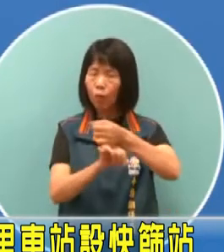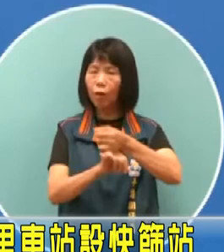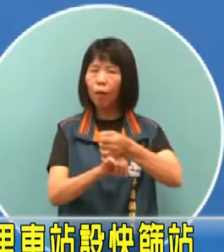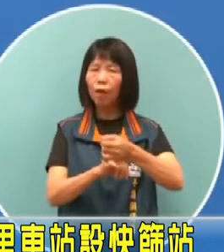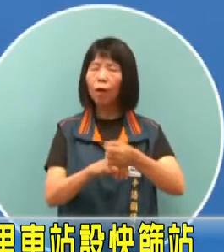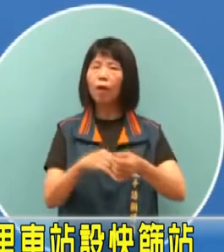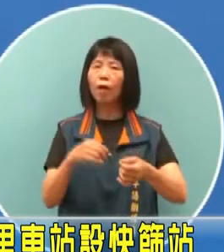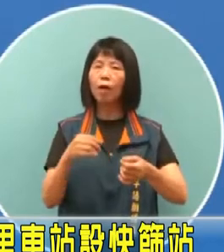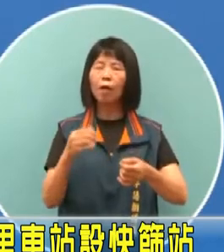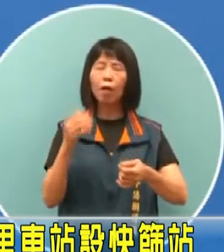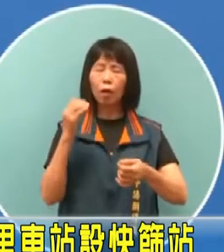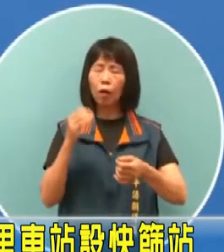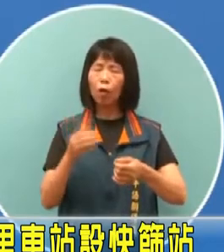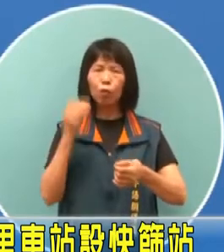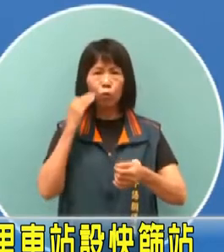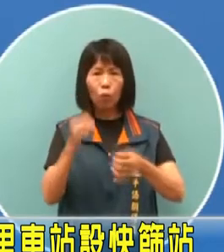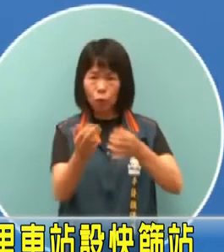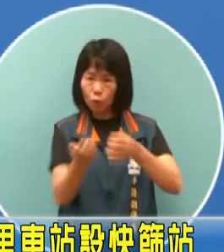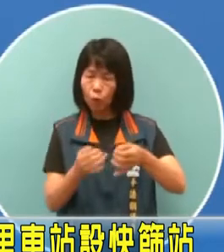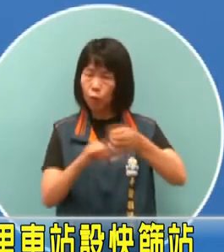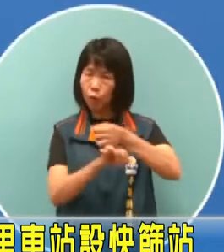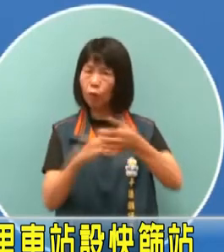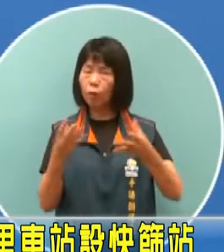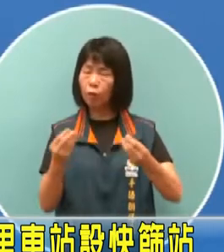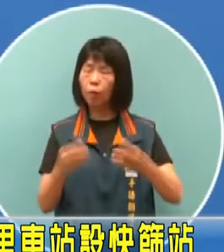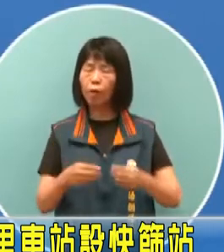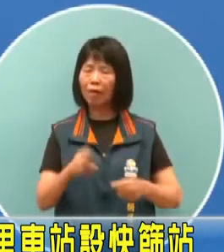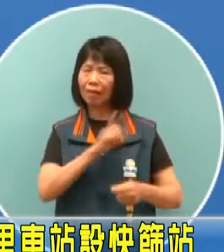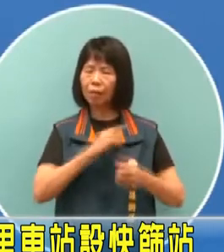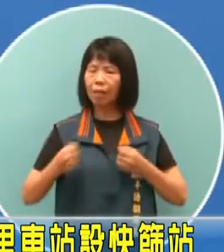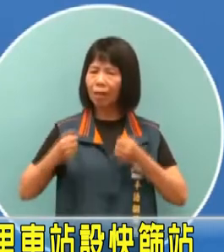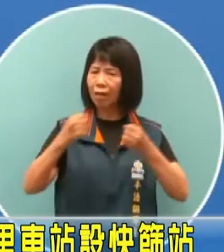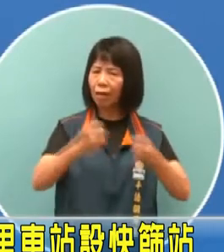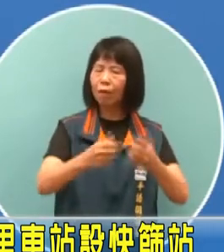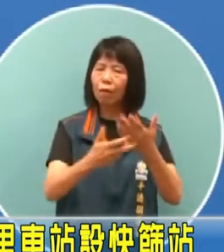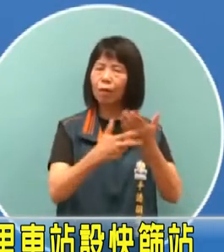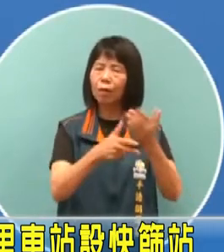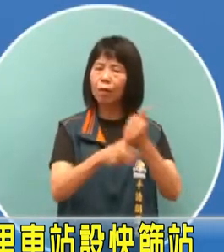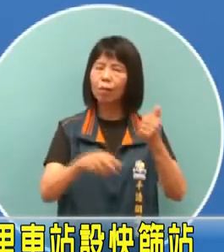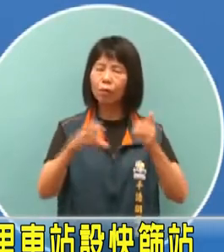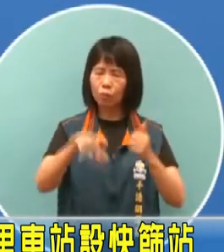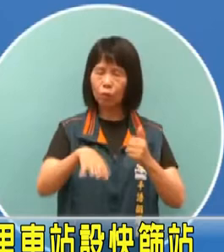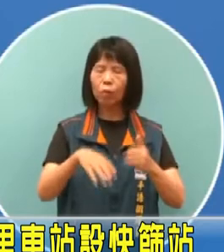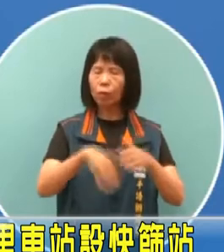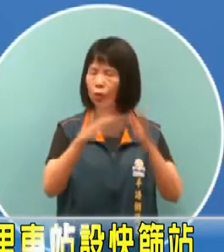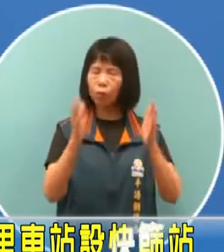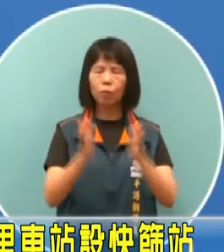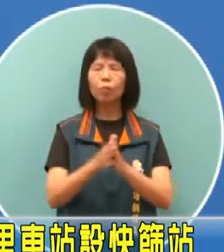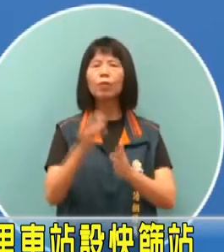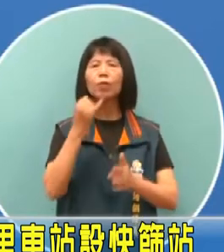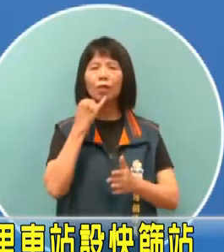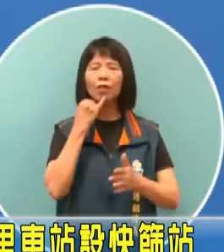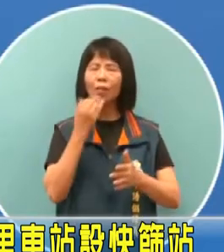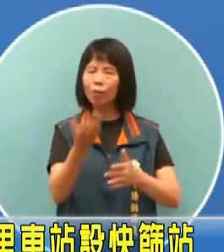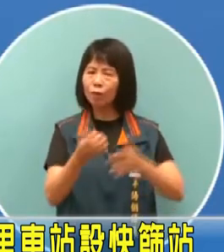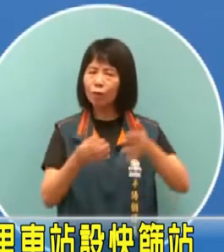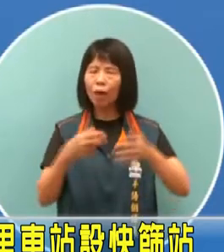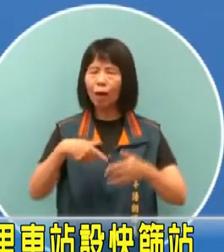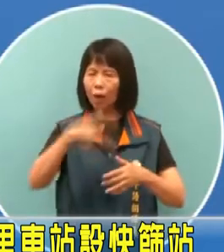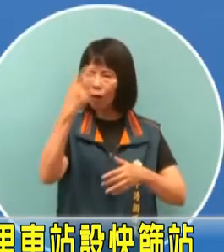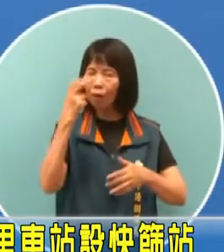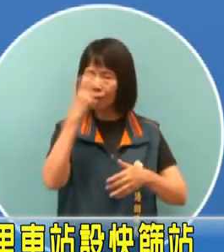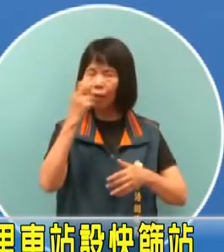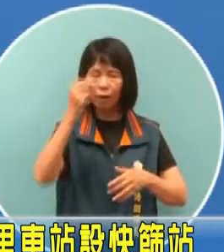即便是没有预约，您本身亲自驾车到这个卫生所，也都是全天来服务的。早上9点